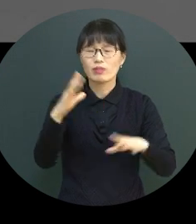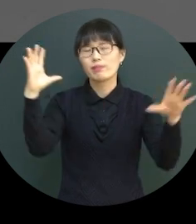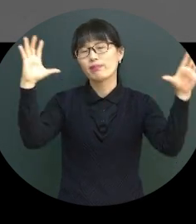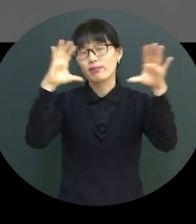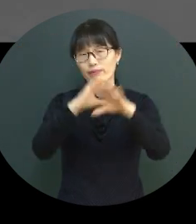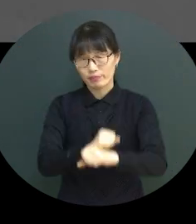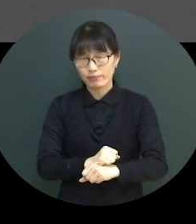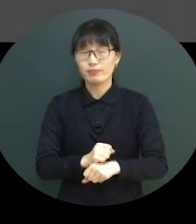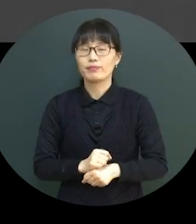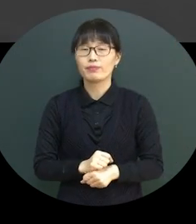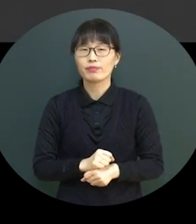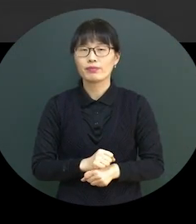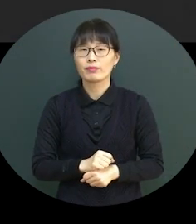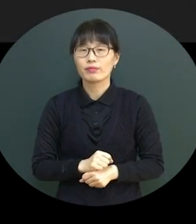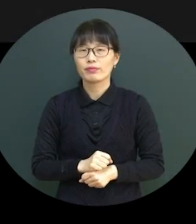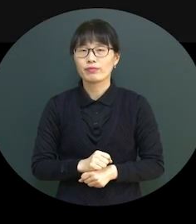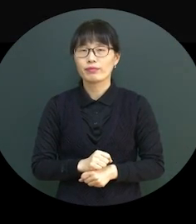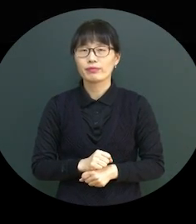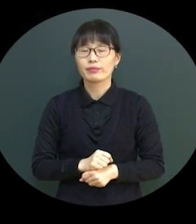내리게 됩니다.